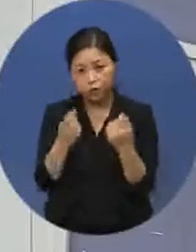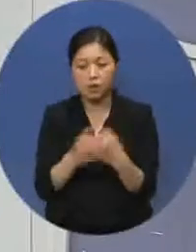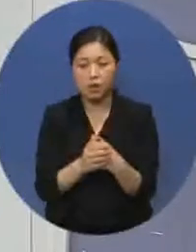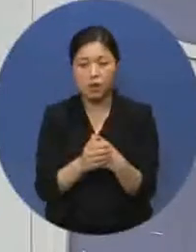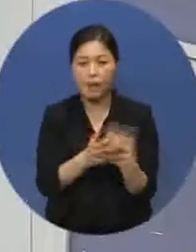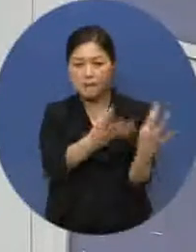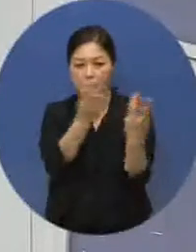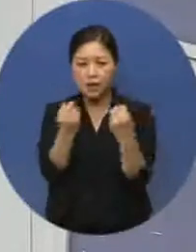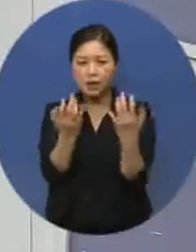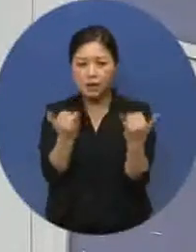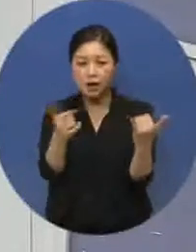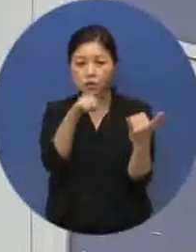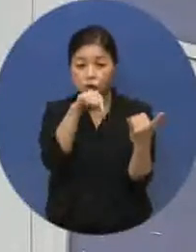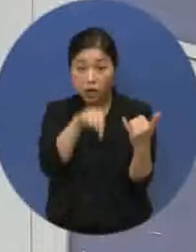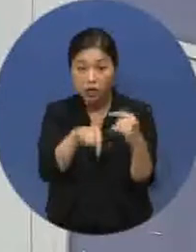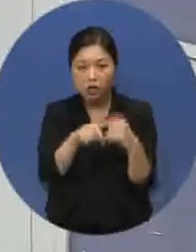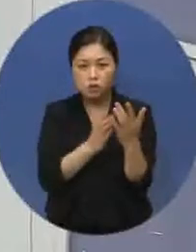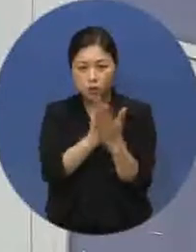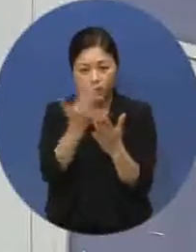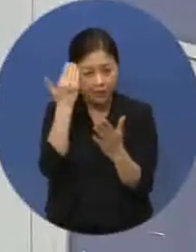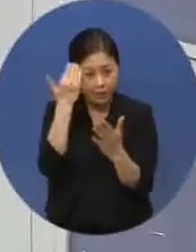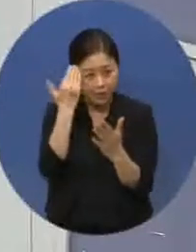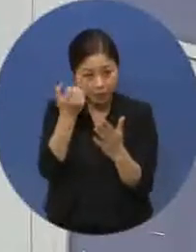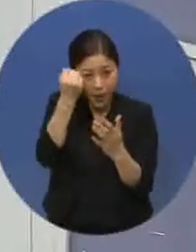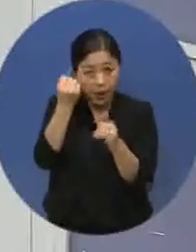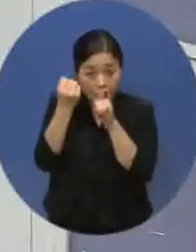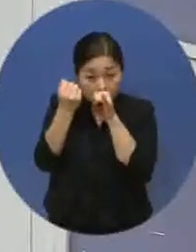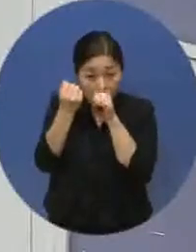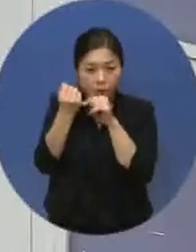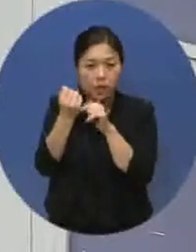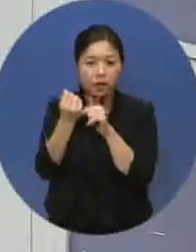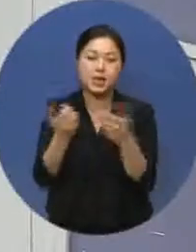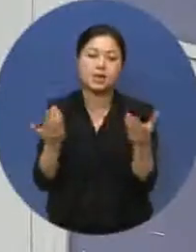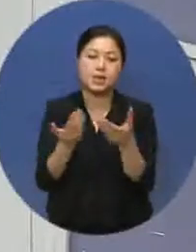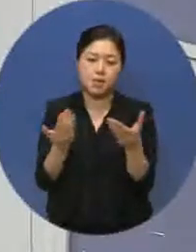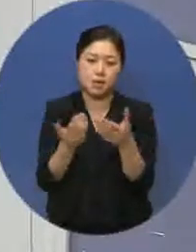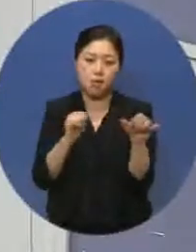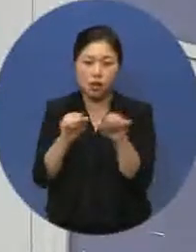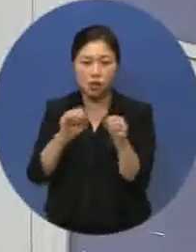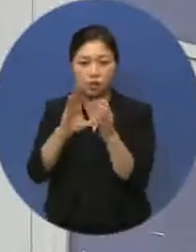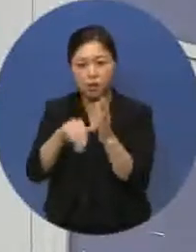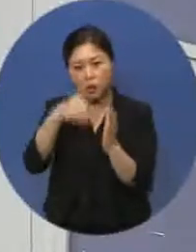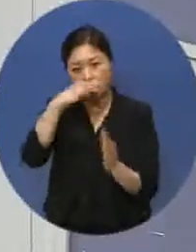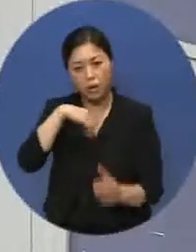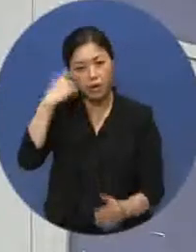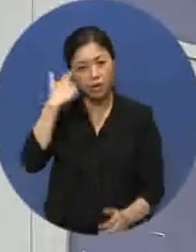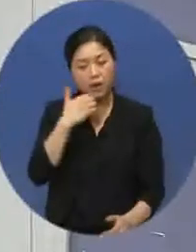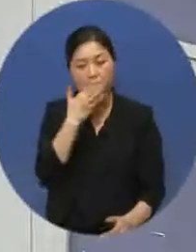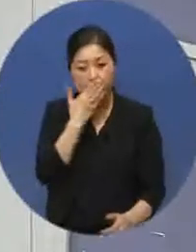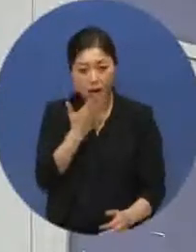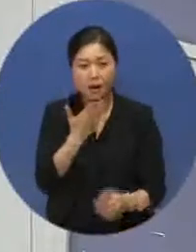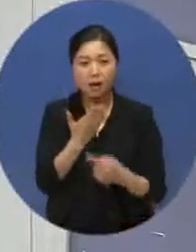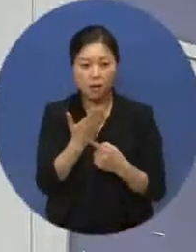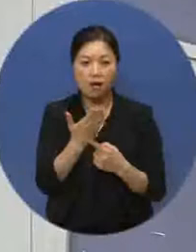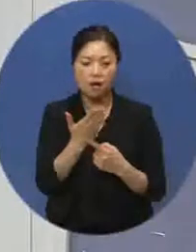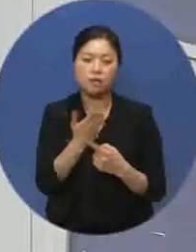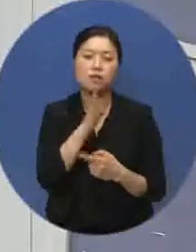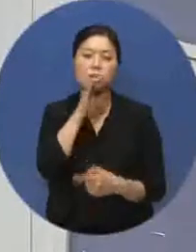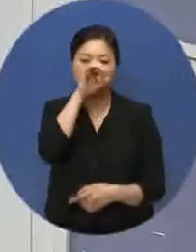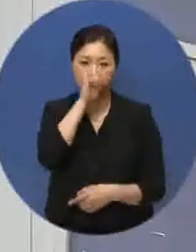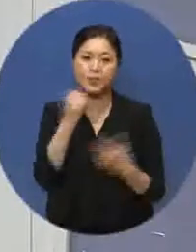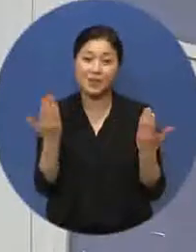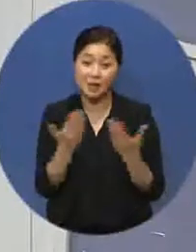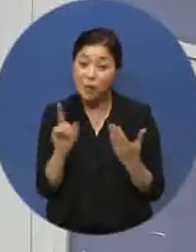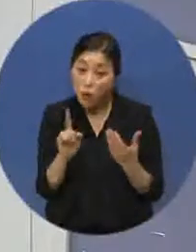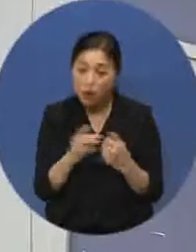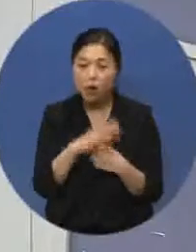수많은 사람들 중에서도 전문성을 갖춘다면은 아마 직업으로서 어떤 보람을 느낄 수 있는